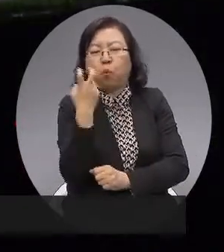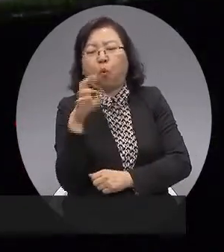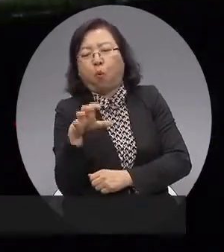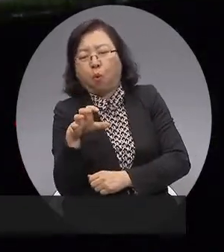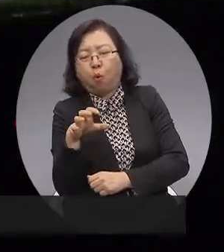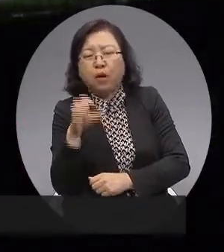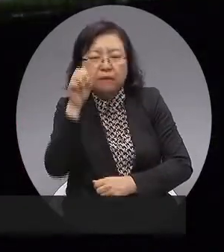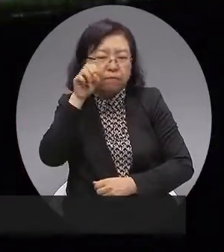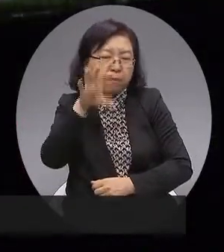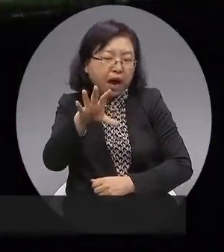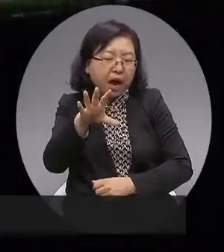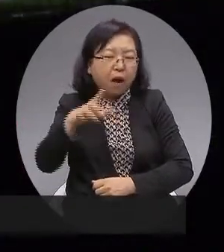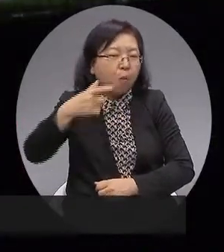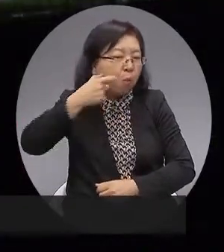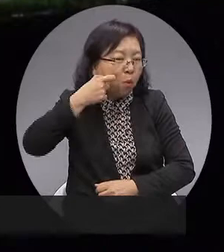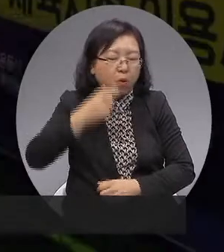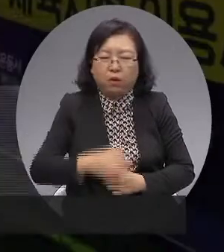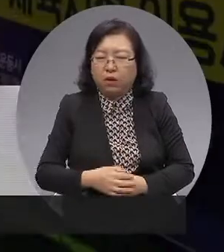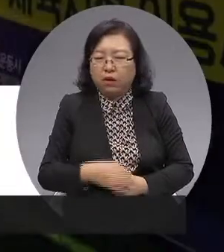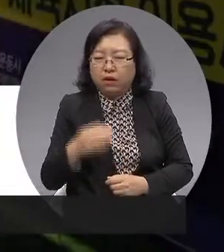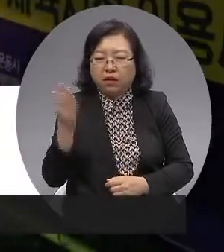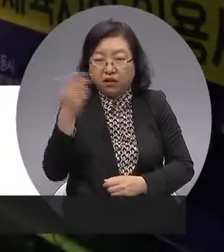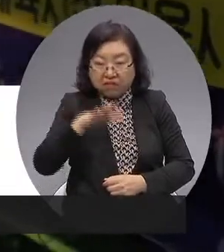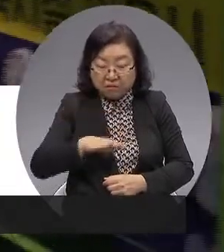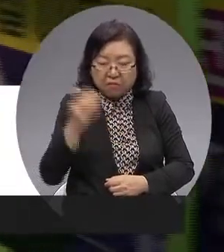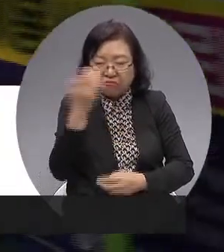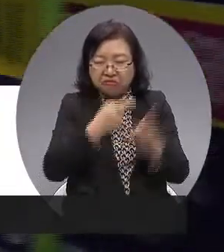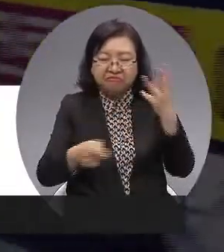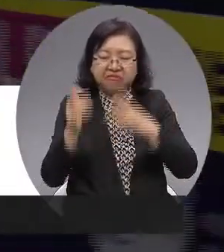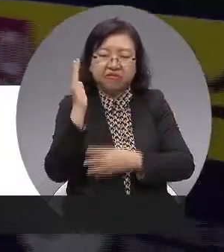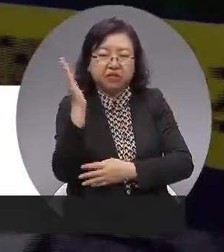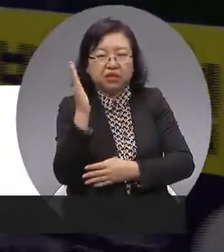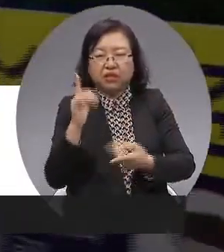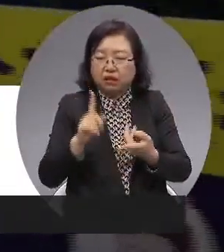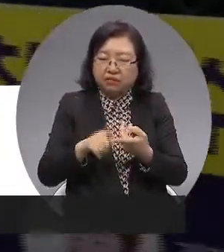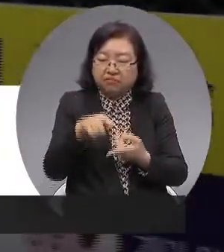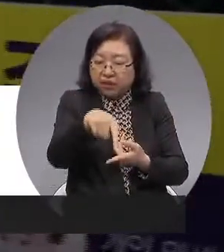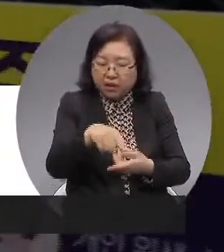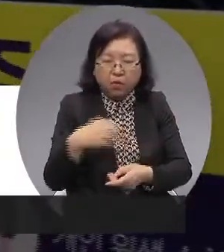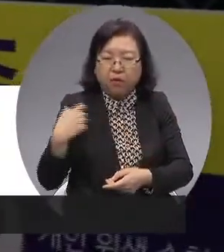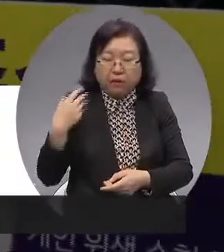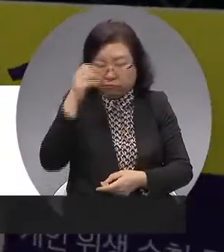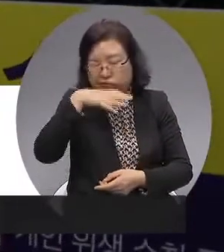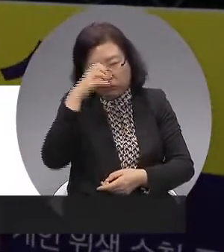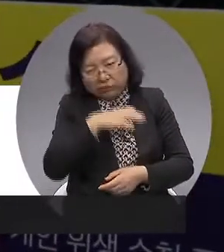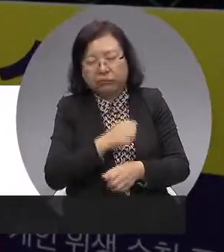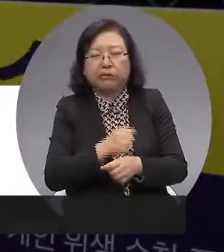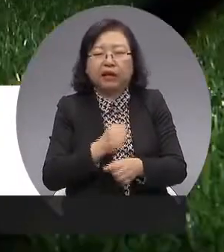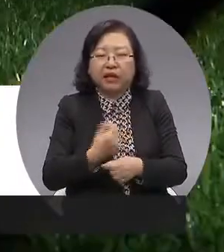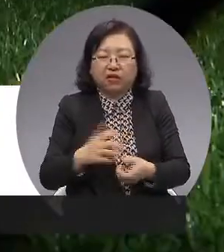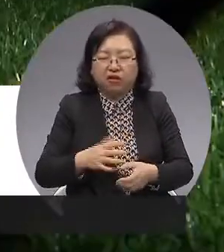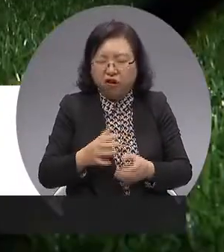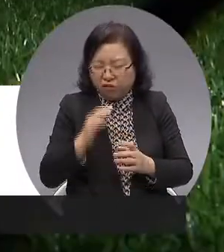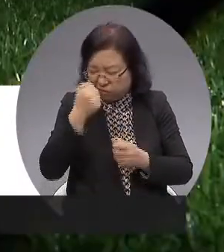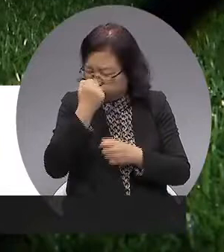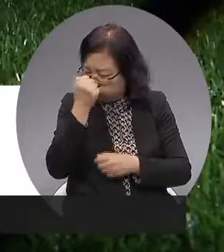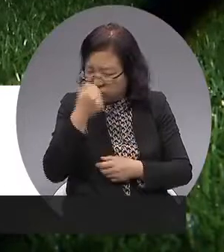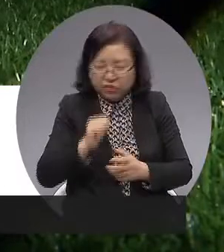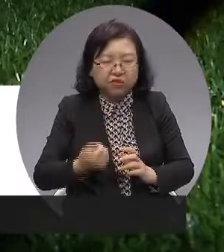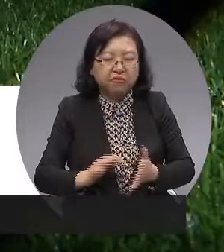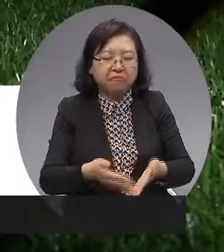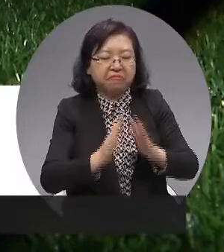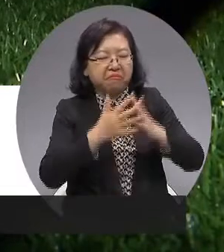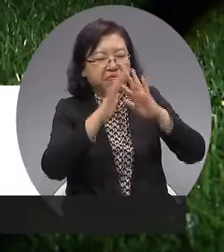설치가 금지된 구역인데 청주시가 검토 없이 여길 부지로 선정해 공사부터 해버린 결과입니다. 준공